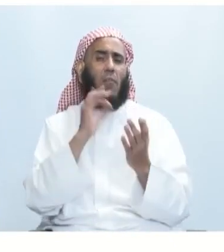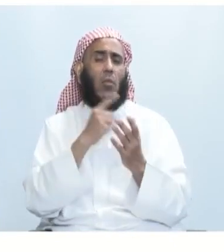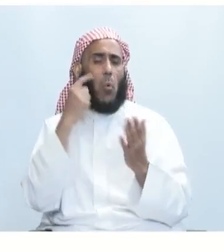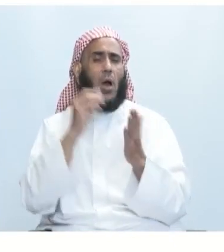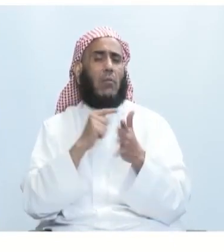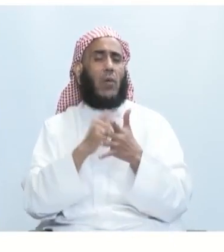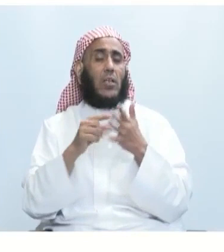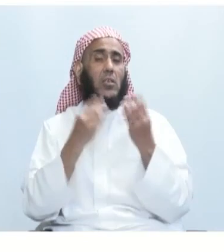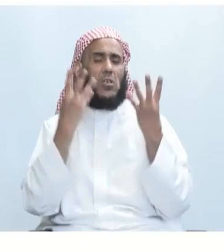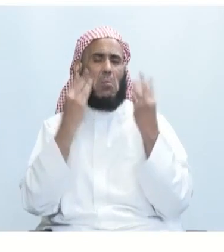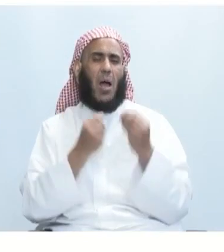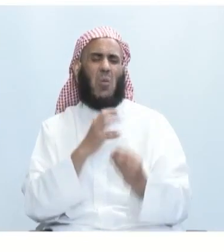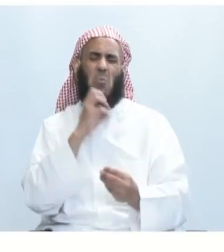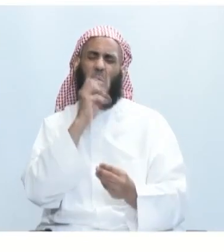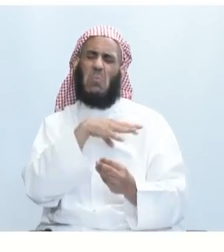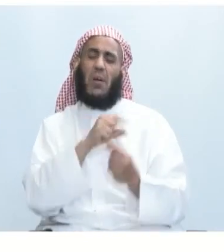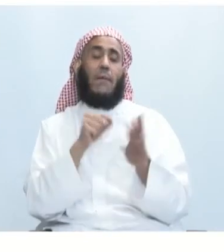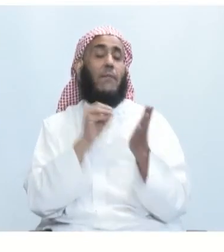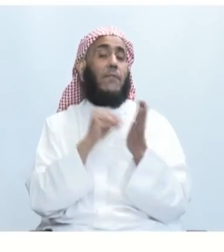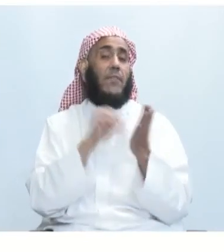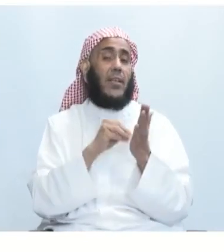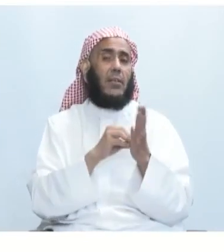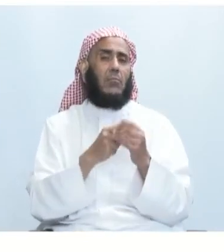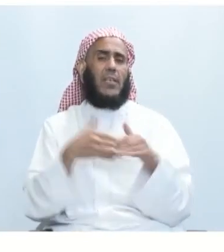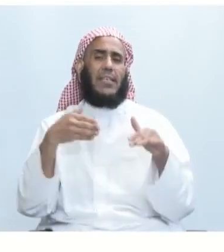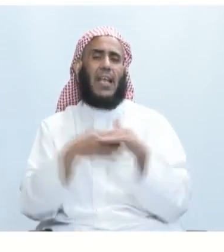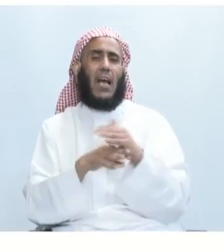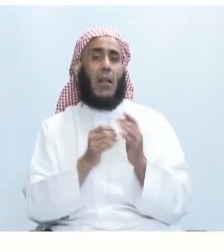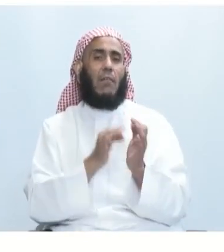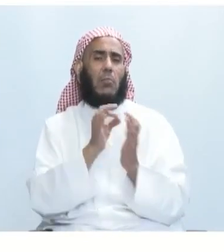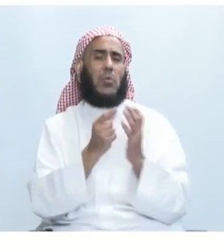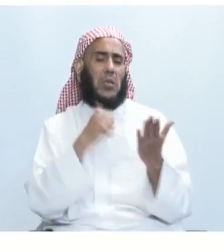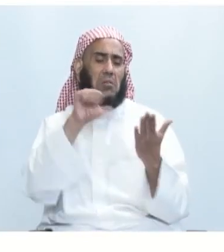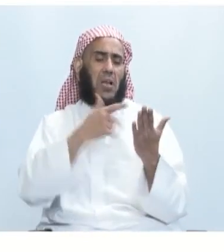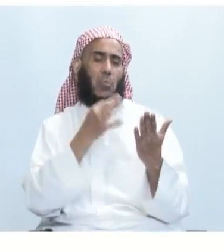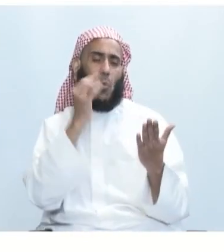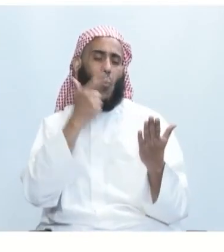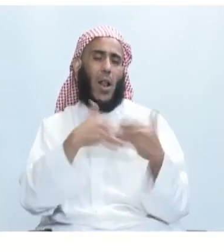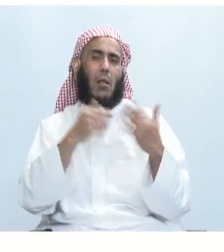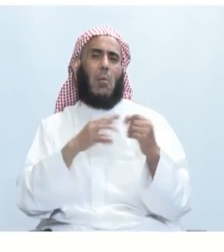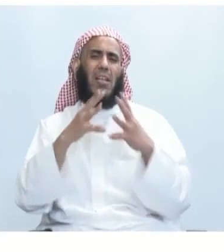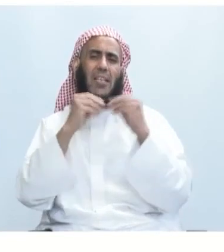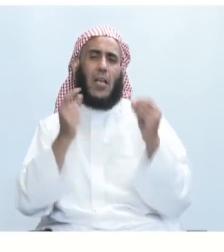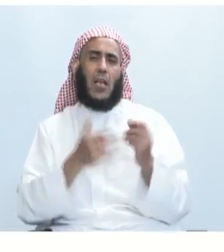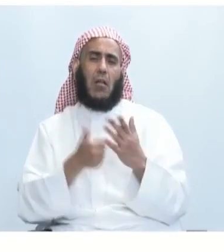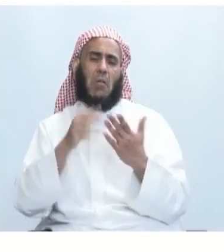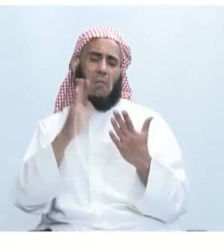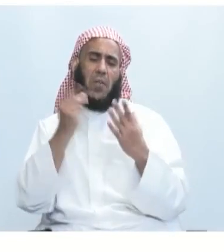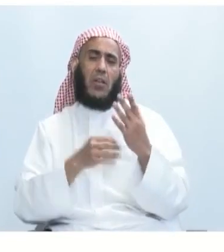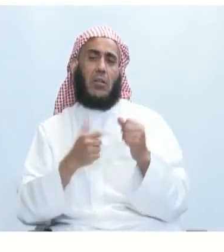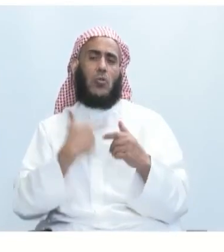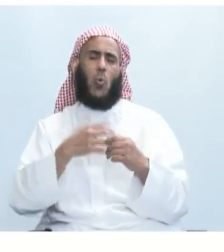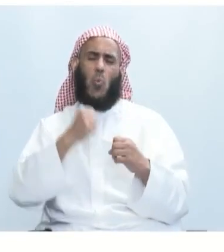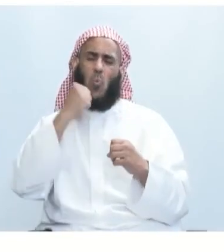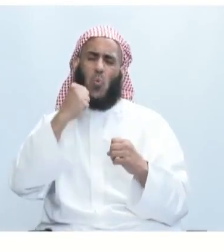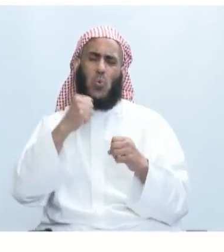عناصر الجمال والقبح فيها فيه دخل في منطقه النقد والتذوق الادبي اما عمليه التحليل الفني فانها تحتاج الى